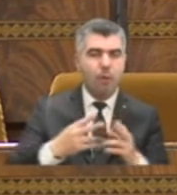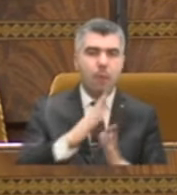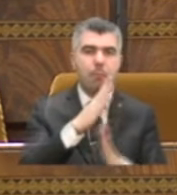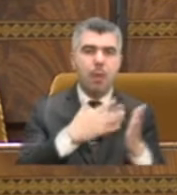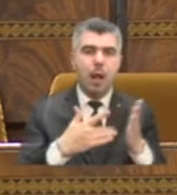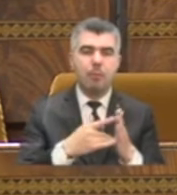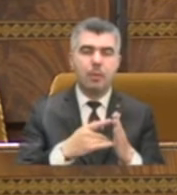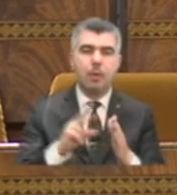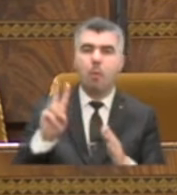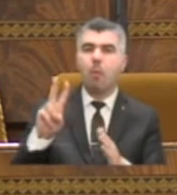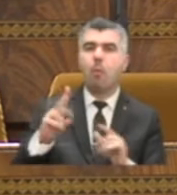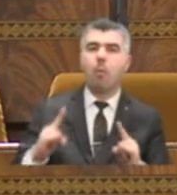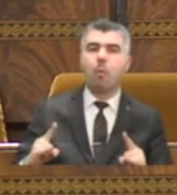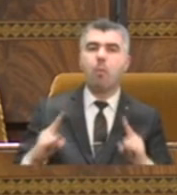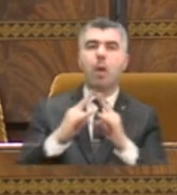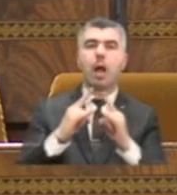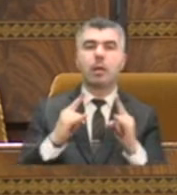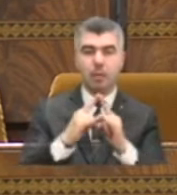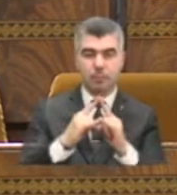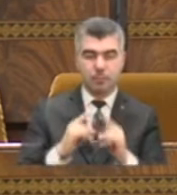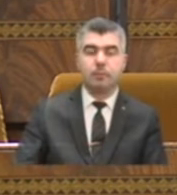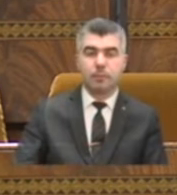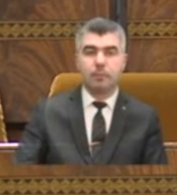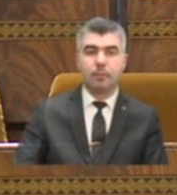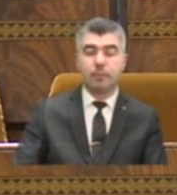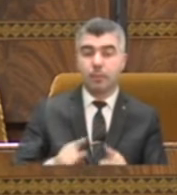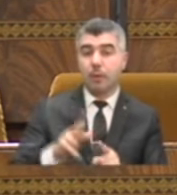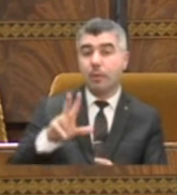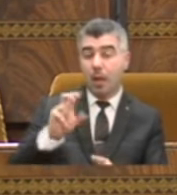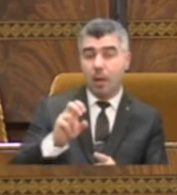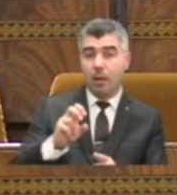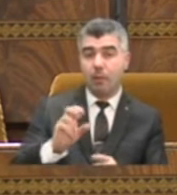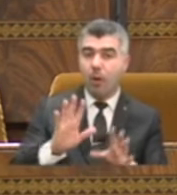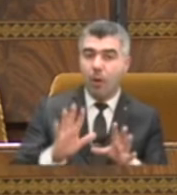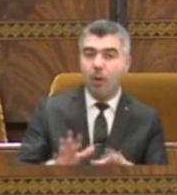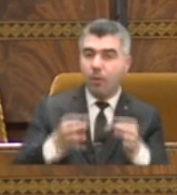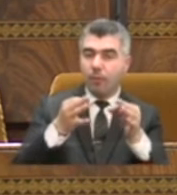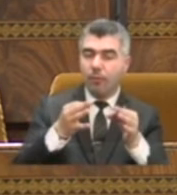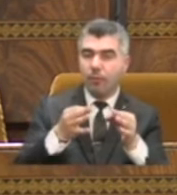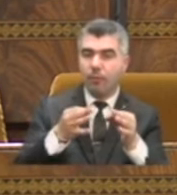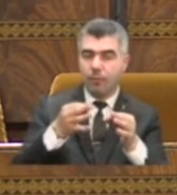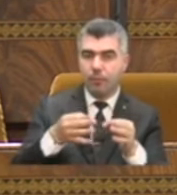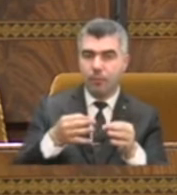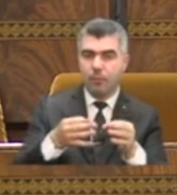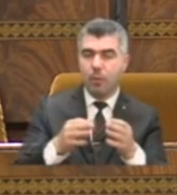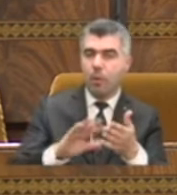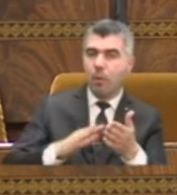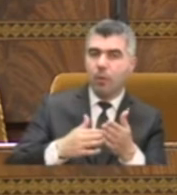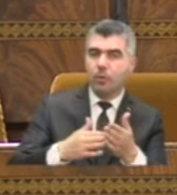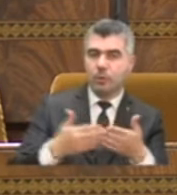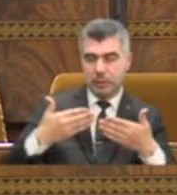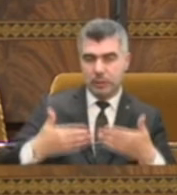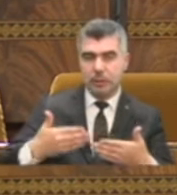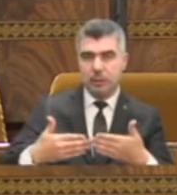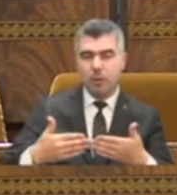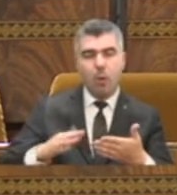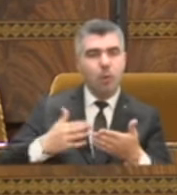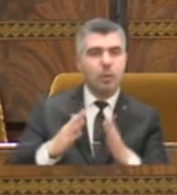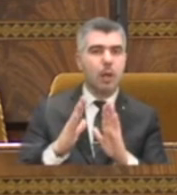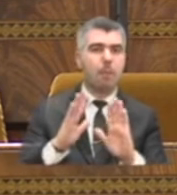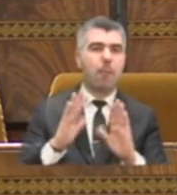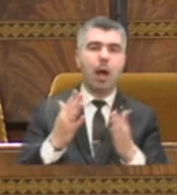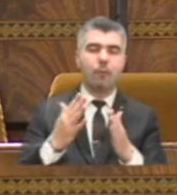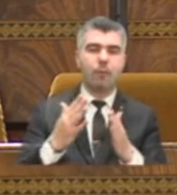للتخييم. سيد الوزير المحترم، لقد شهد هذا القطاع نهضة حقيقية، ولا يسعنا هنا إلا أن نتمين كل ما تقومون